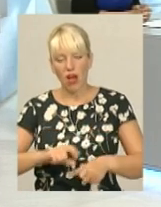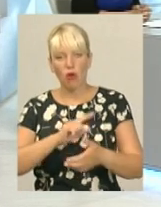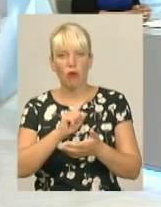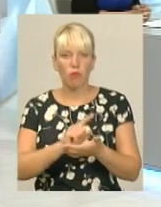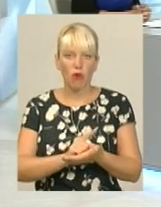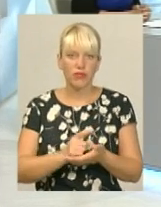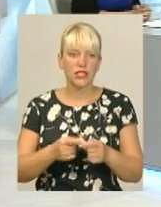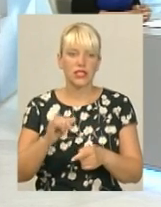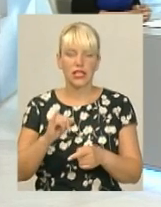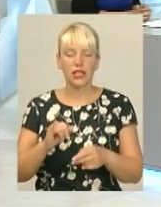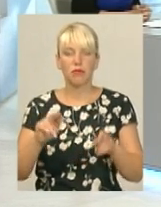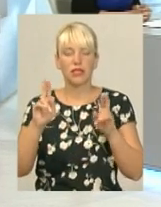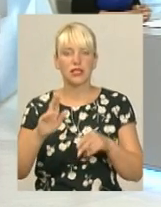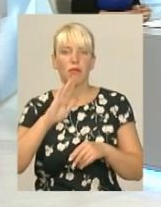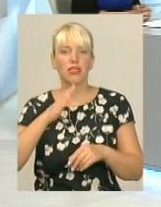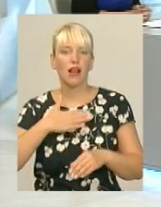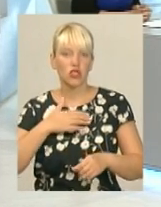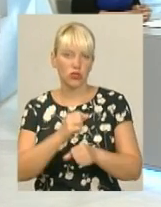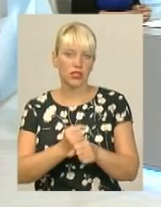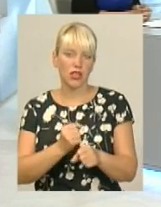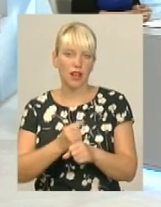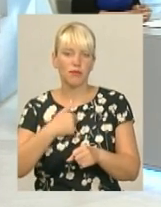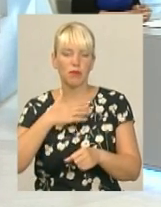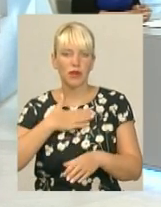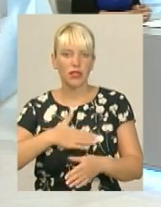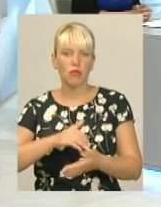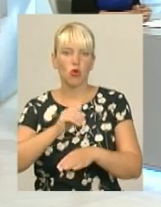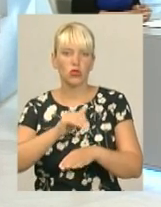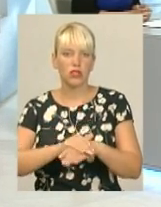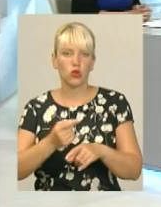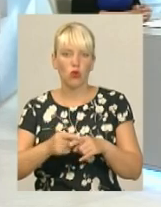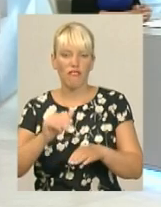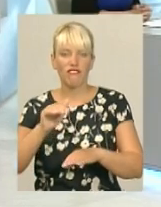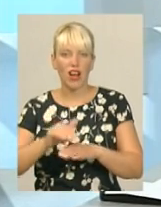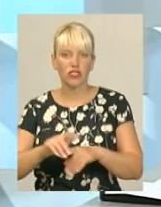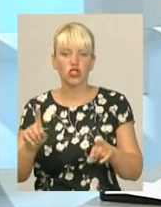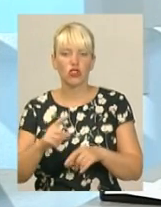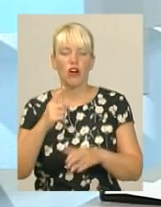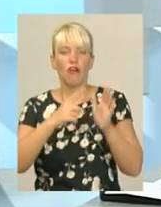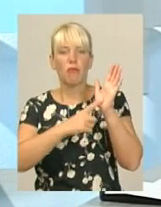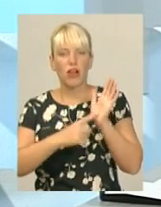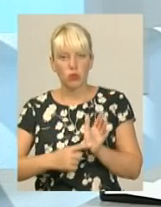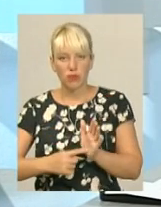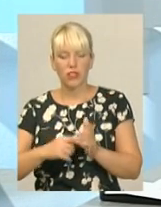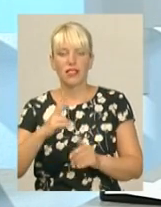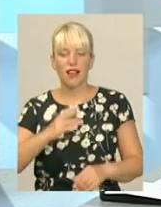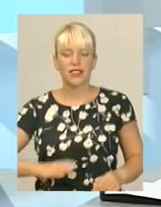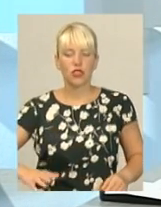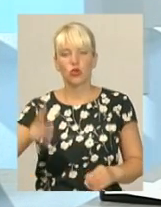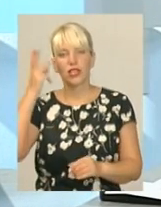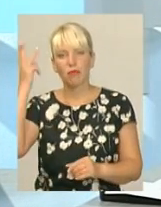нашої діяльності. І мені дуже приємно констатувати той факт, що в першому півріччі на території Хмельницької